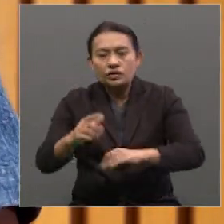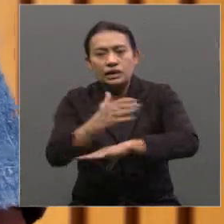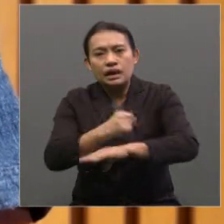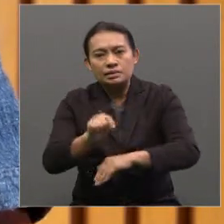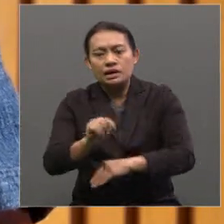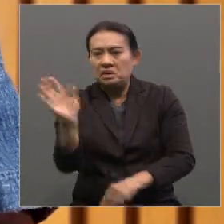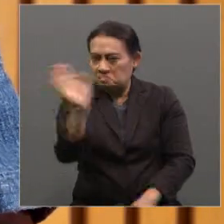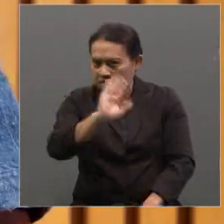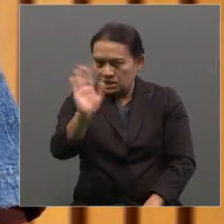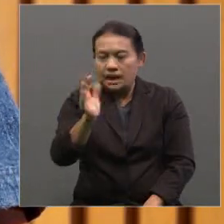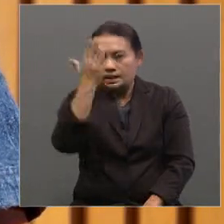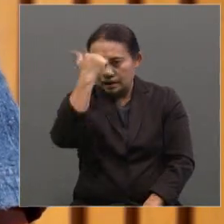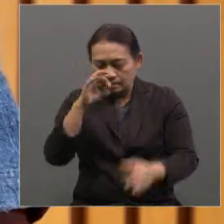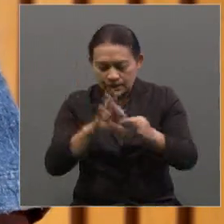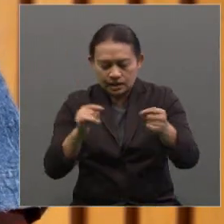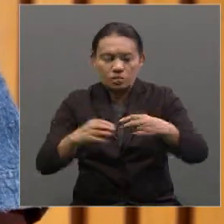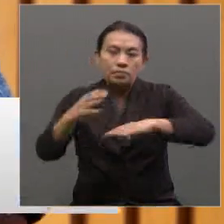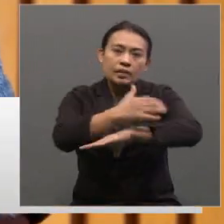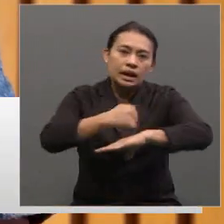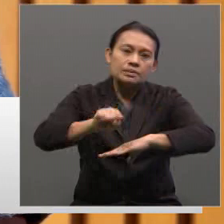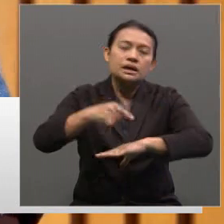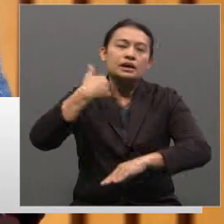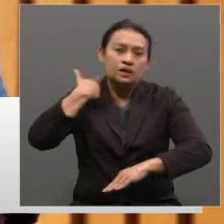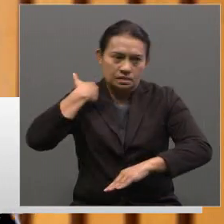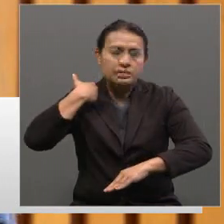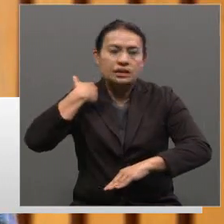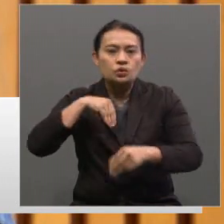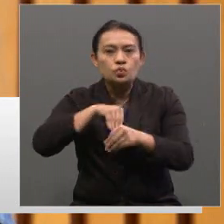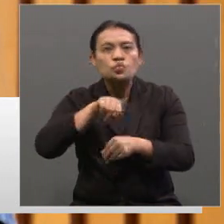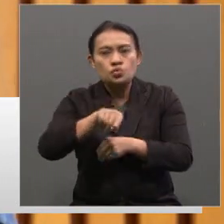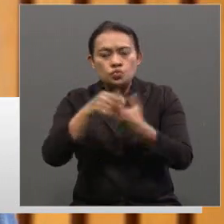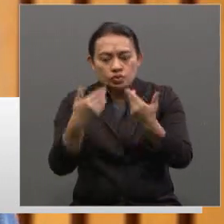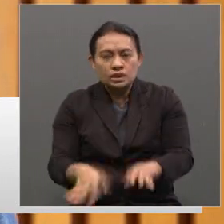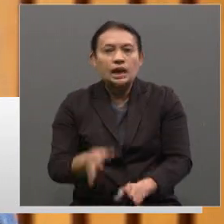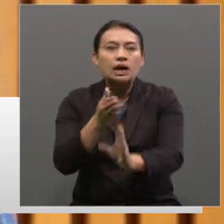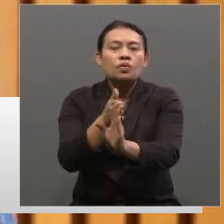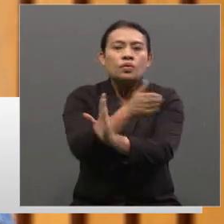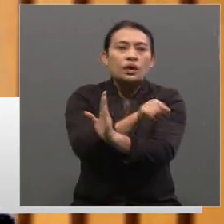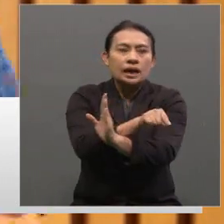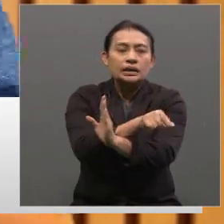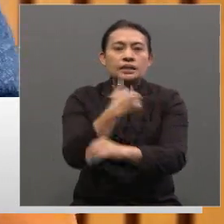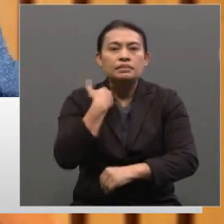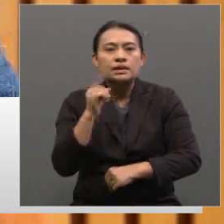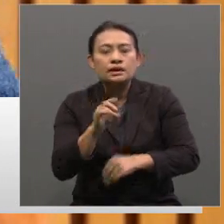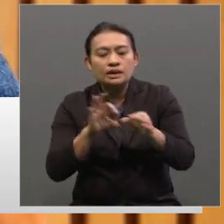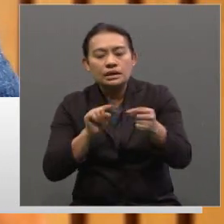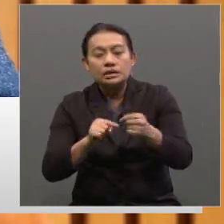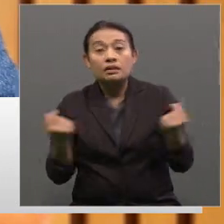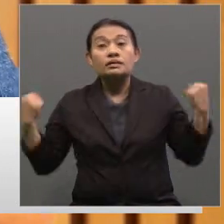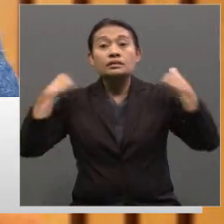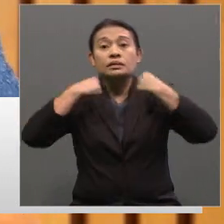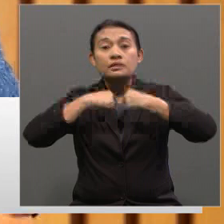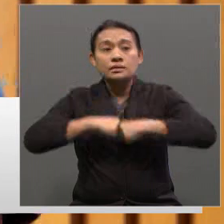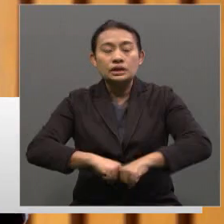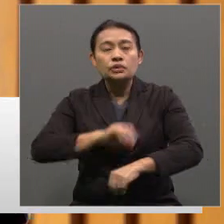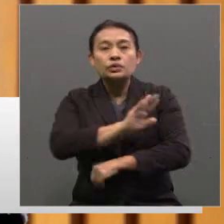ใช่เพราะการเมืองเนี่ยมันแทรกอยู่ในทุกมิติกระทั่งนะครับก่อนหน้ายุคสมัยนี้ใช่ไหมครับ การแต่งกายของคนเราเนี่ย